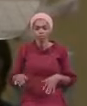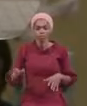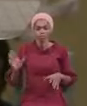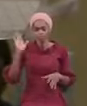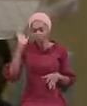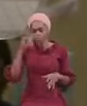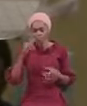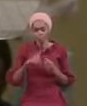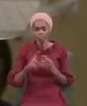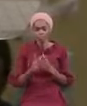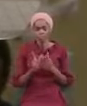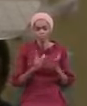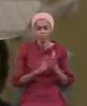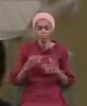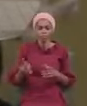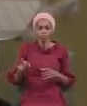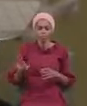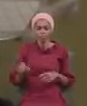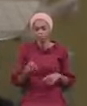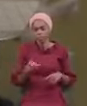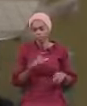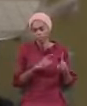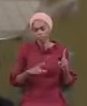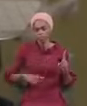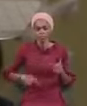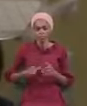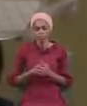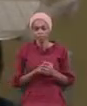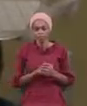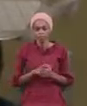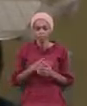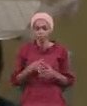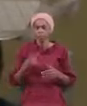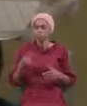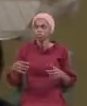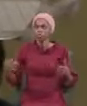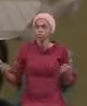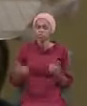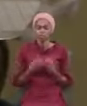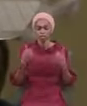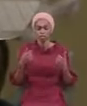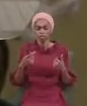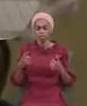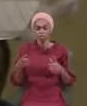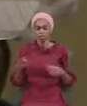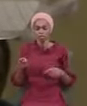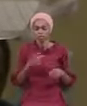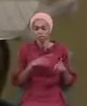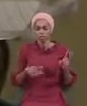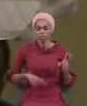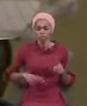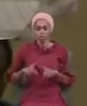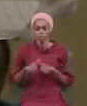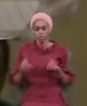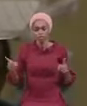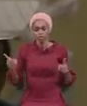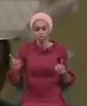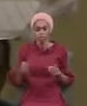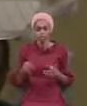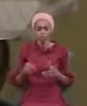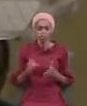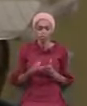Dieu malgré les conséquences qui sont là ils os les conséquences sont grandes les